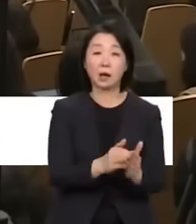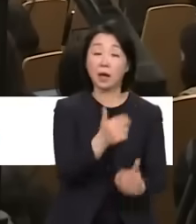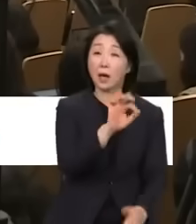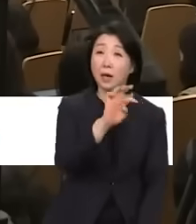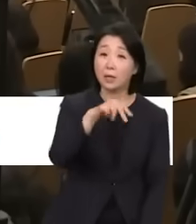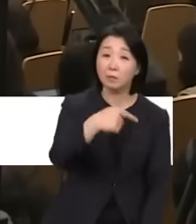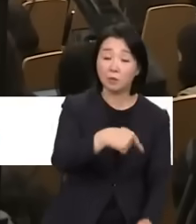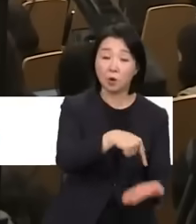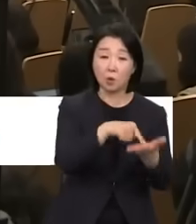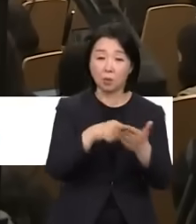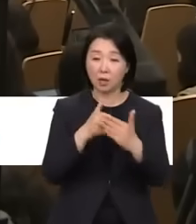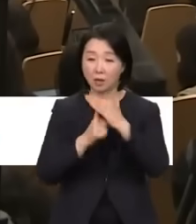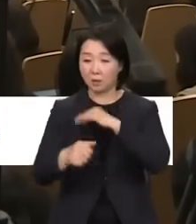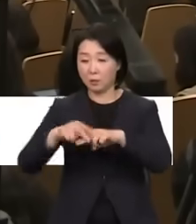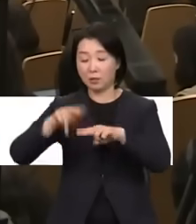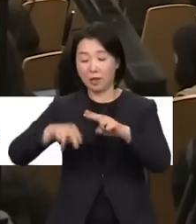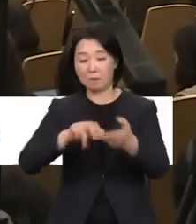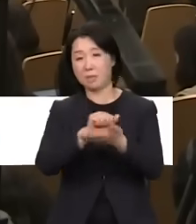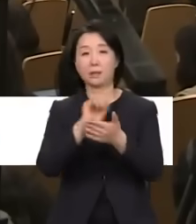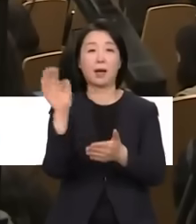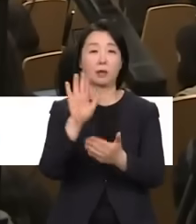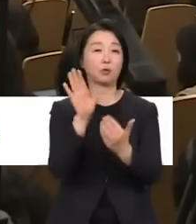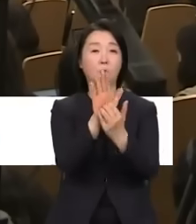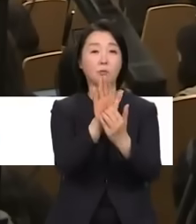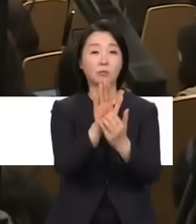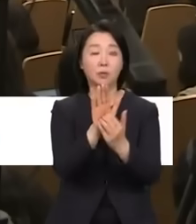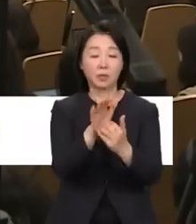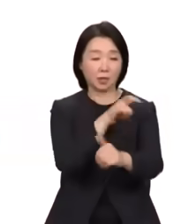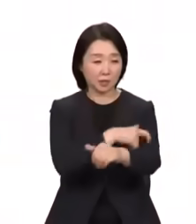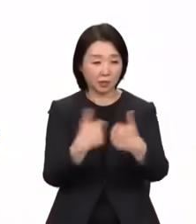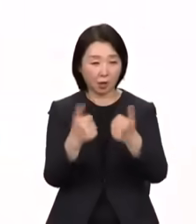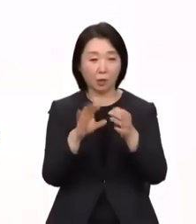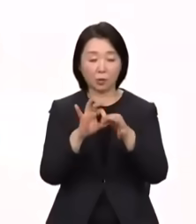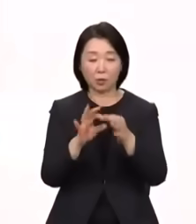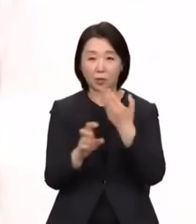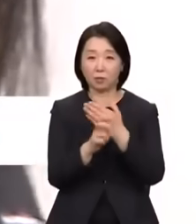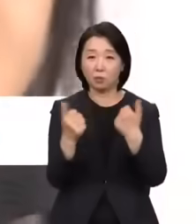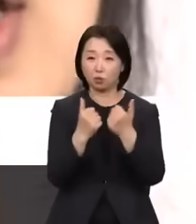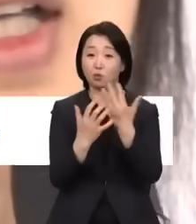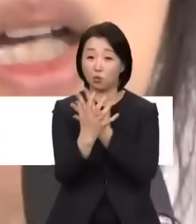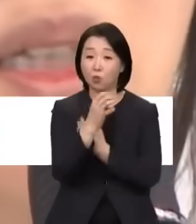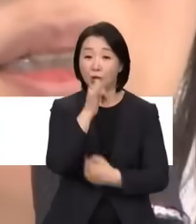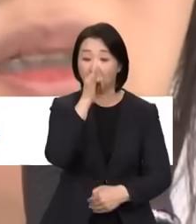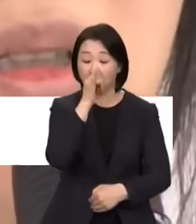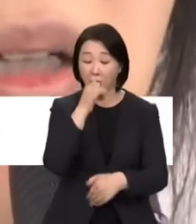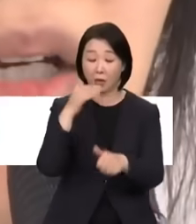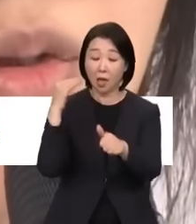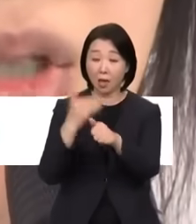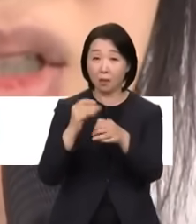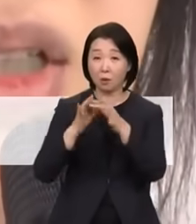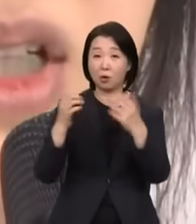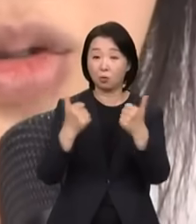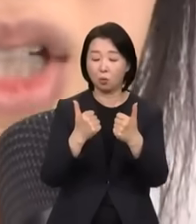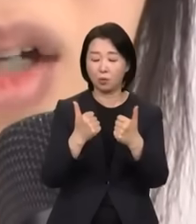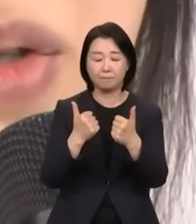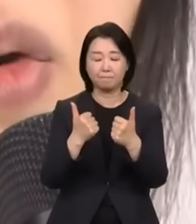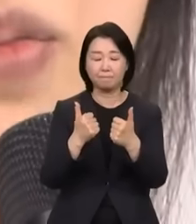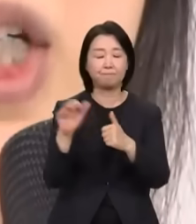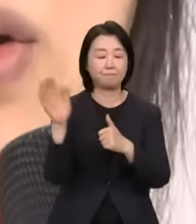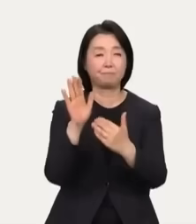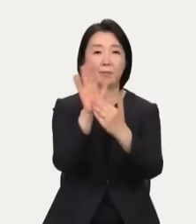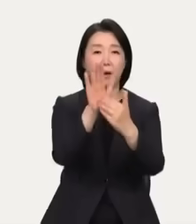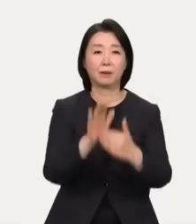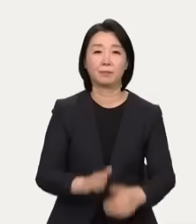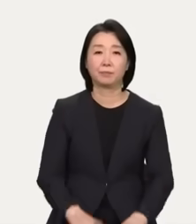요구한 대표직 사임을 받아들이지 않은 가운데 이사회를 통해 임시주주총회를 열어 해임권을 논의하려던 것도 일단 막고